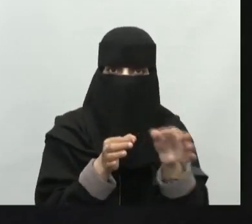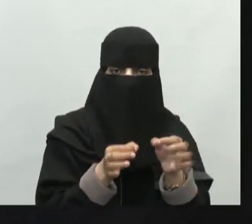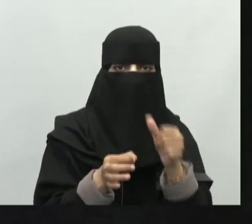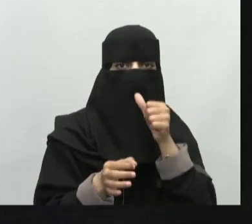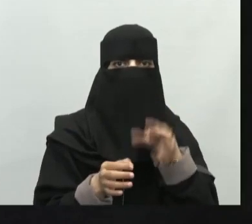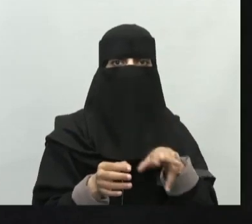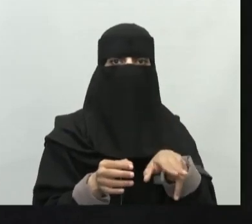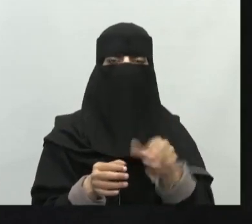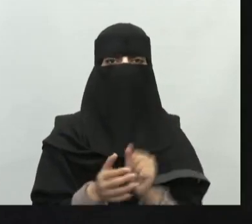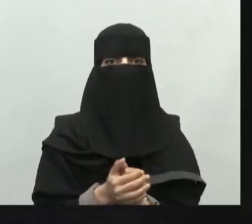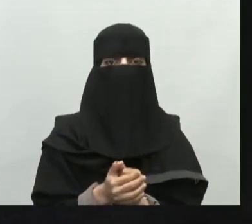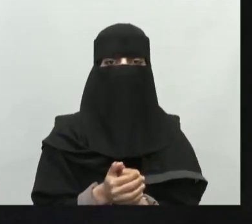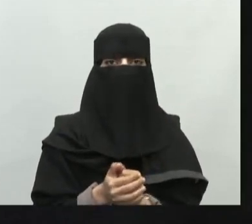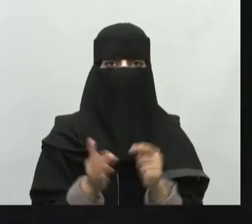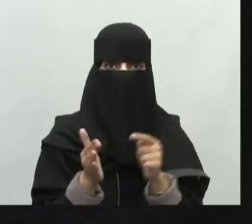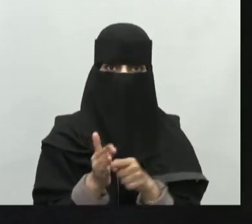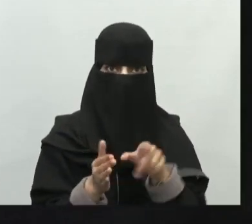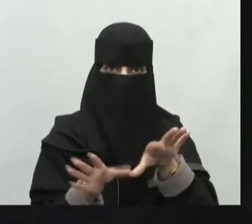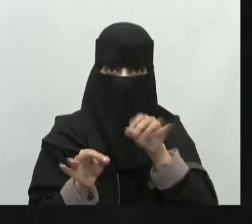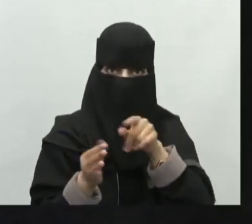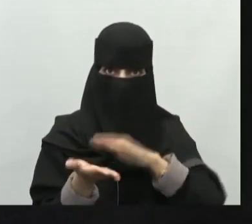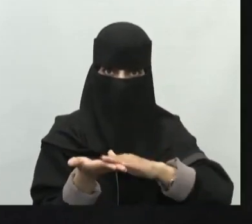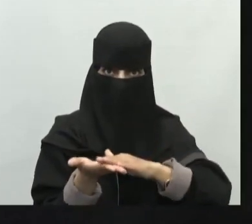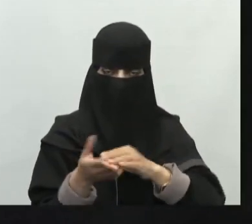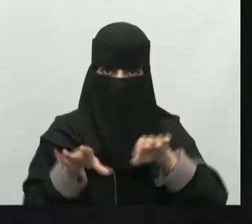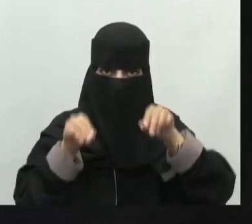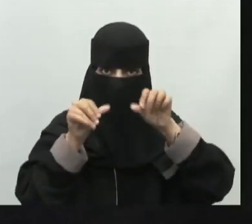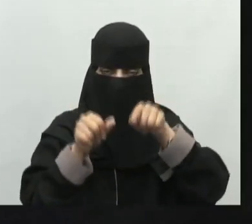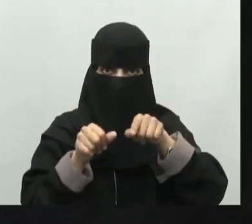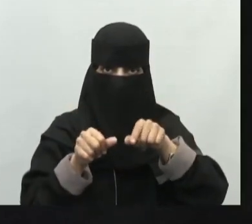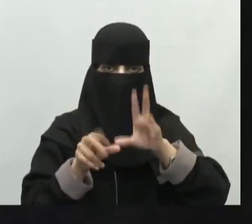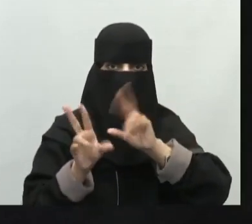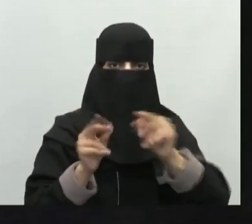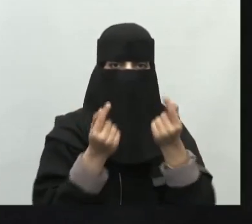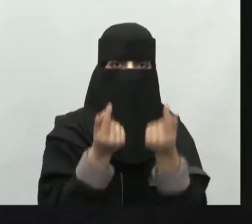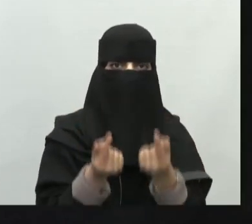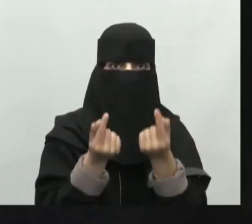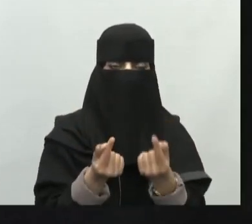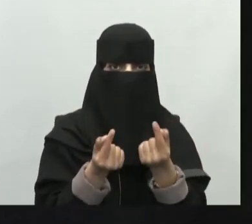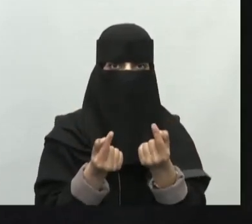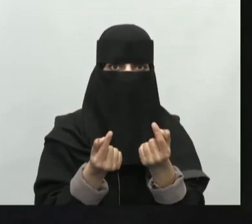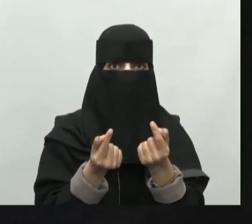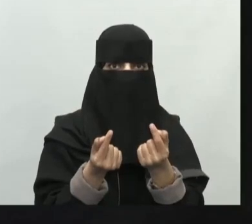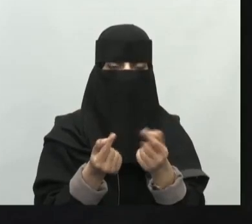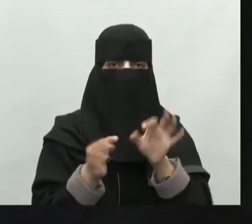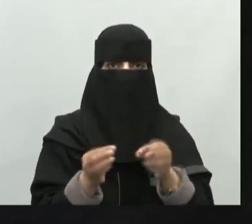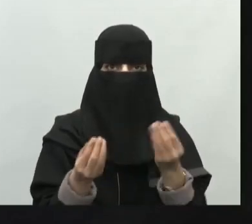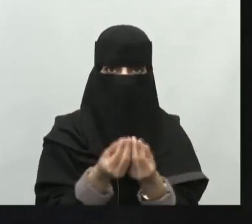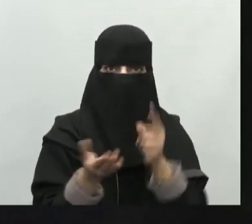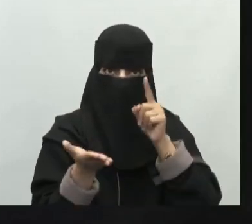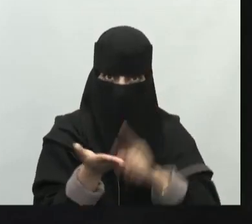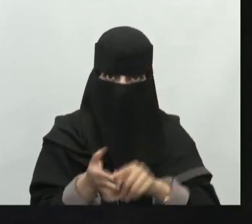الماء حينما تعيش في الصحراء كالنباتات تحتاج اكيد